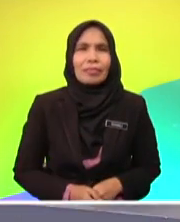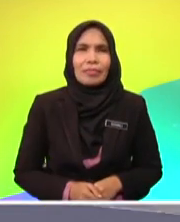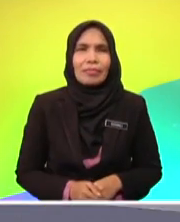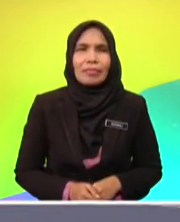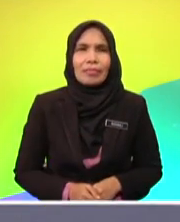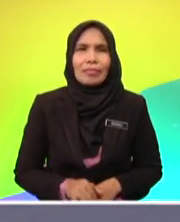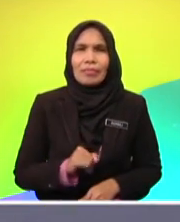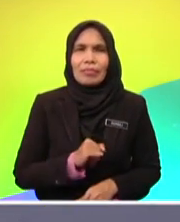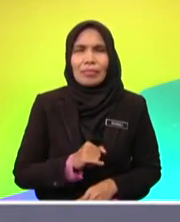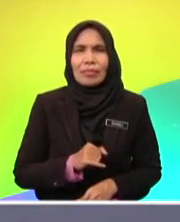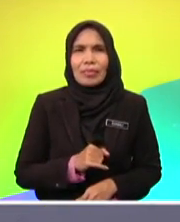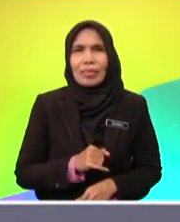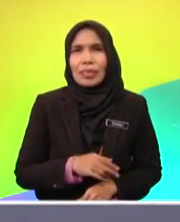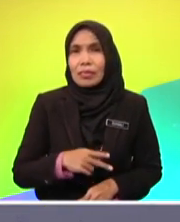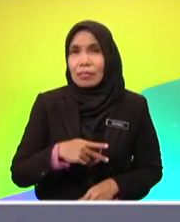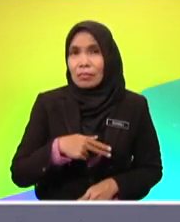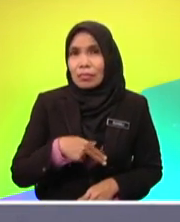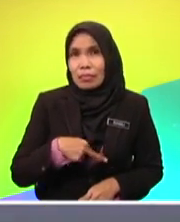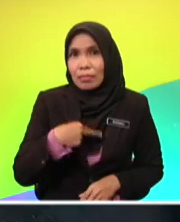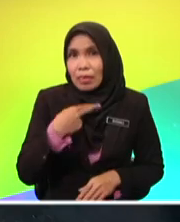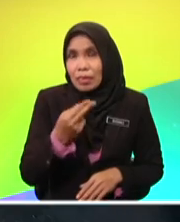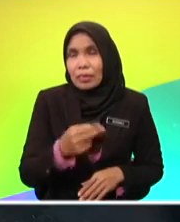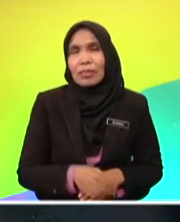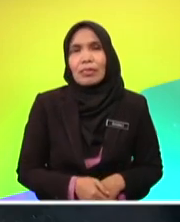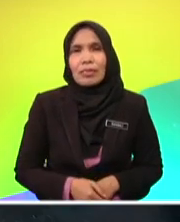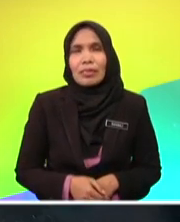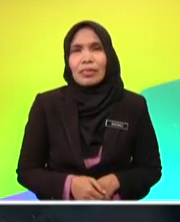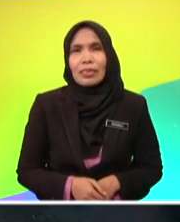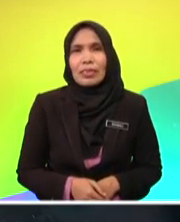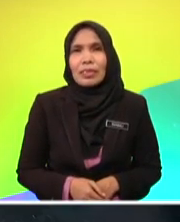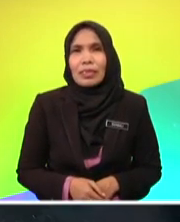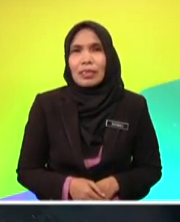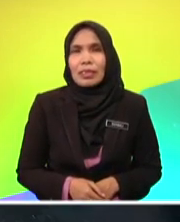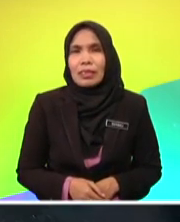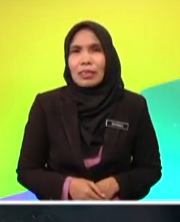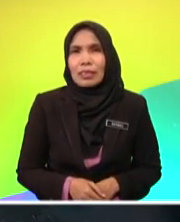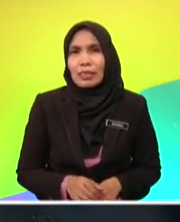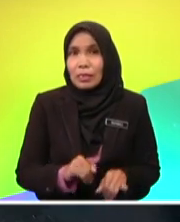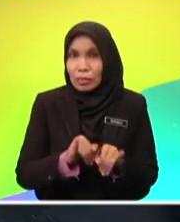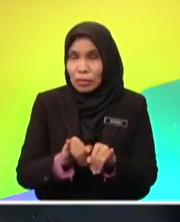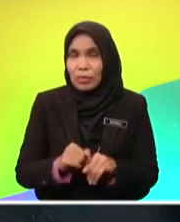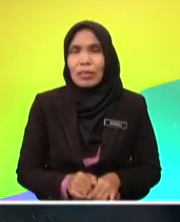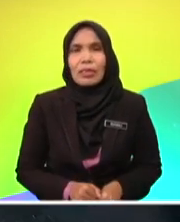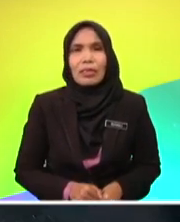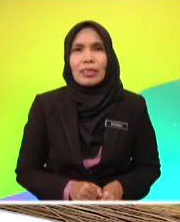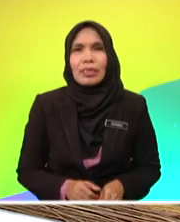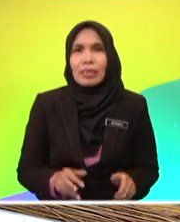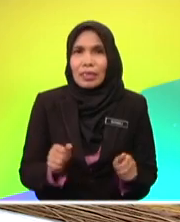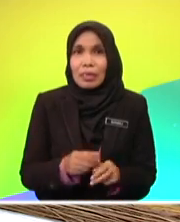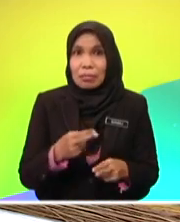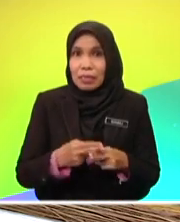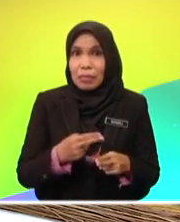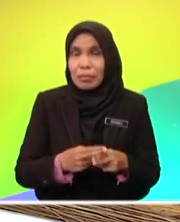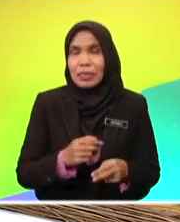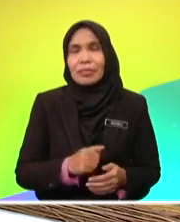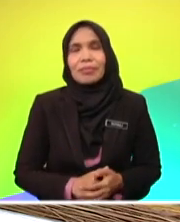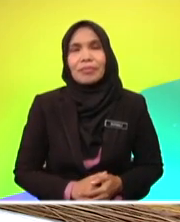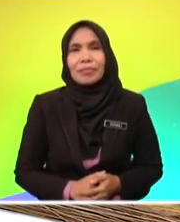yang dinamakan pohon beribu hikmat. Okey, Kak Rina, kita nak pergi kepada kepentingan tumbuhan